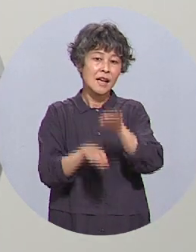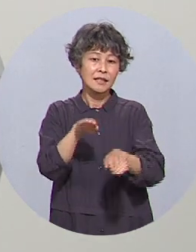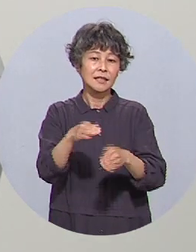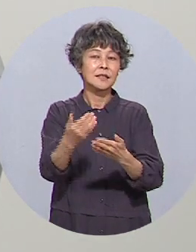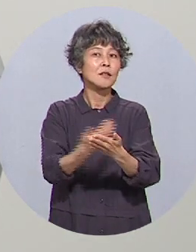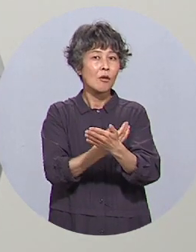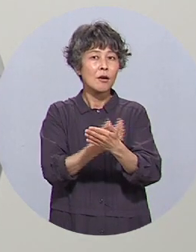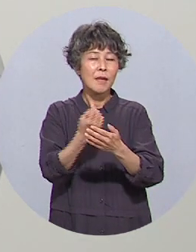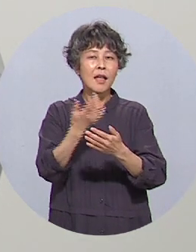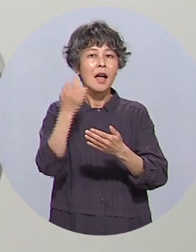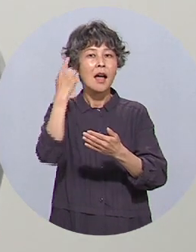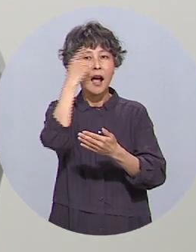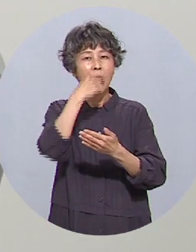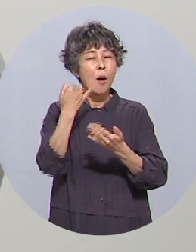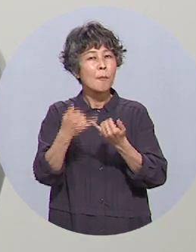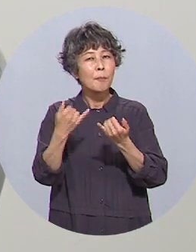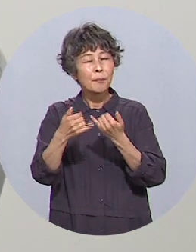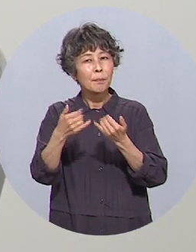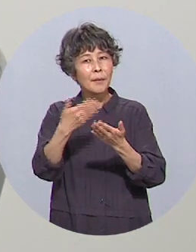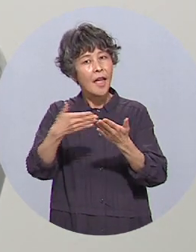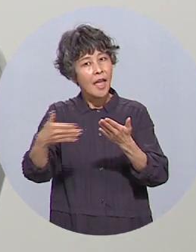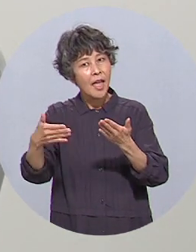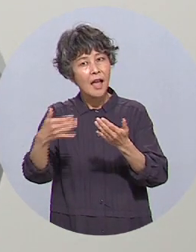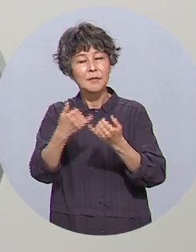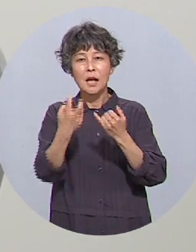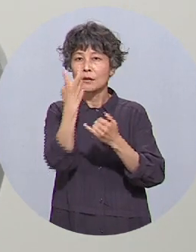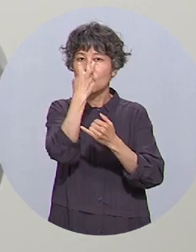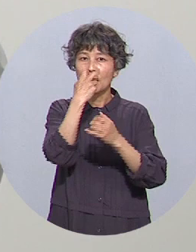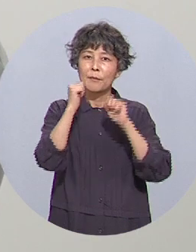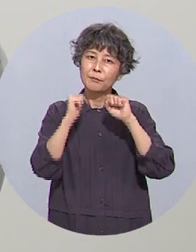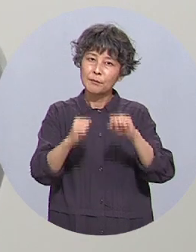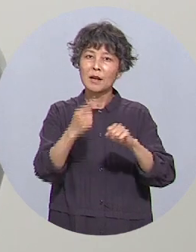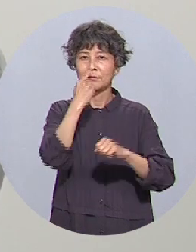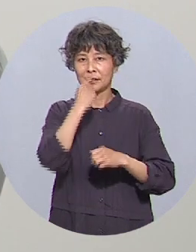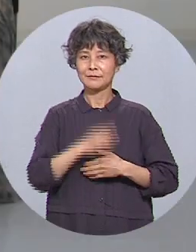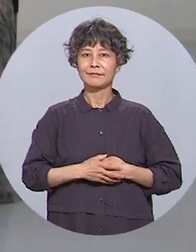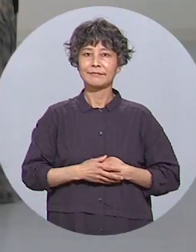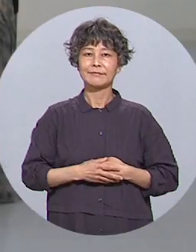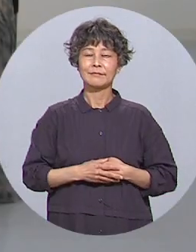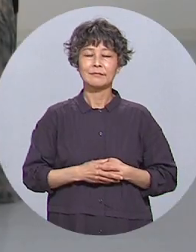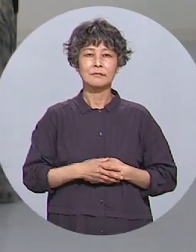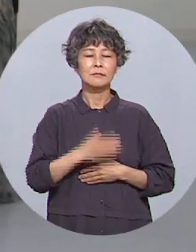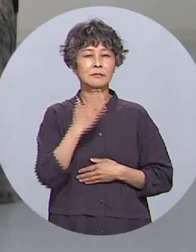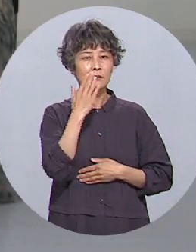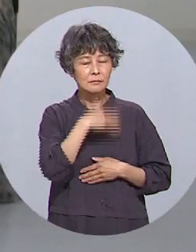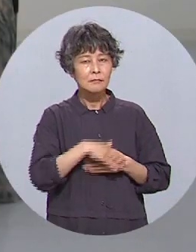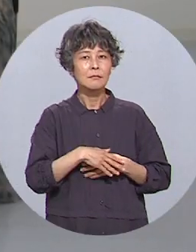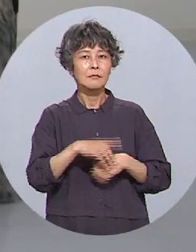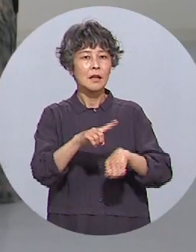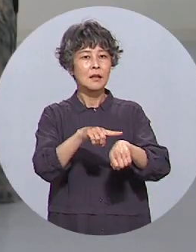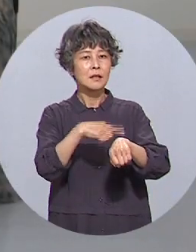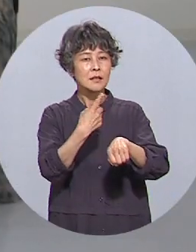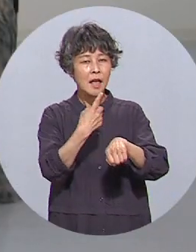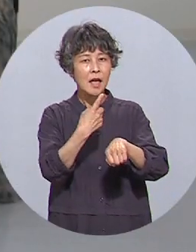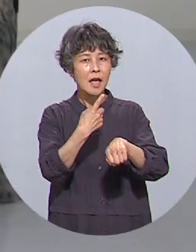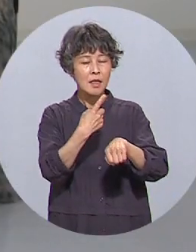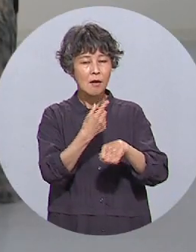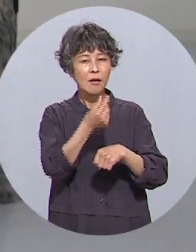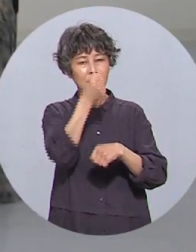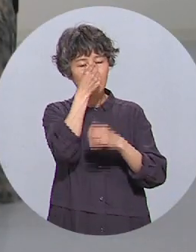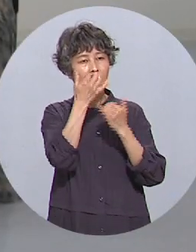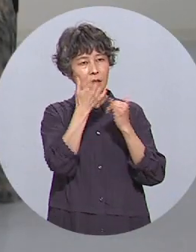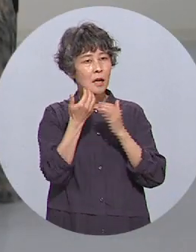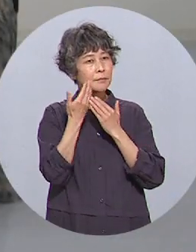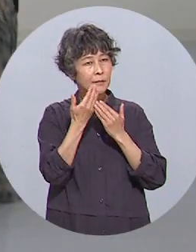他にも似顔絵捜査とか、はい、そういったことも私たちは行っています。 なるほど、性犯罪の被害者の聴取もされ